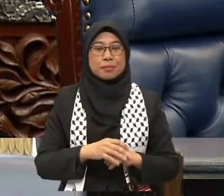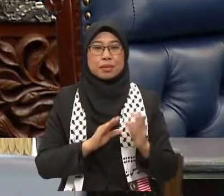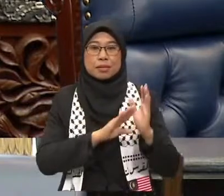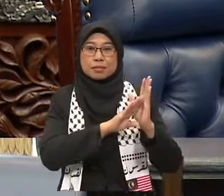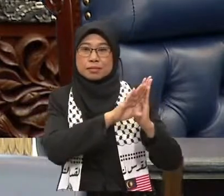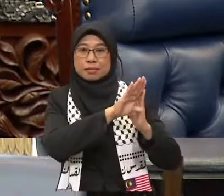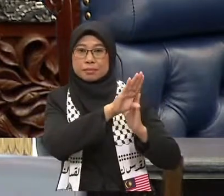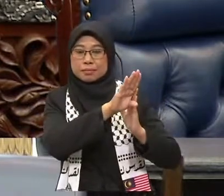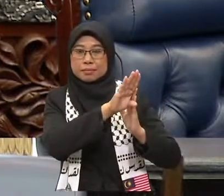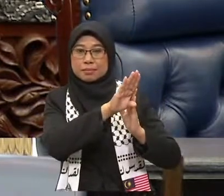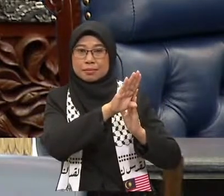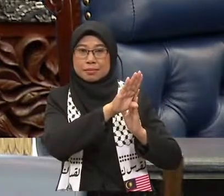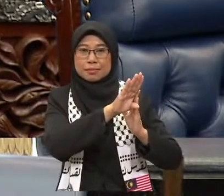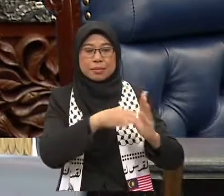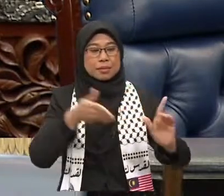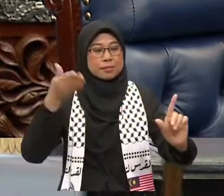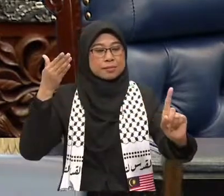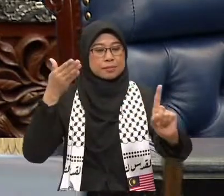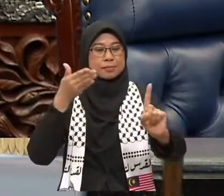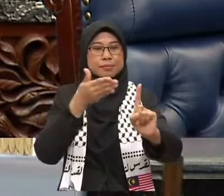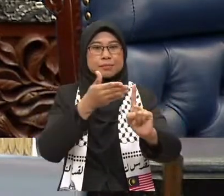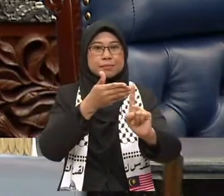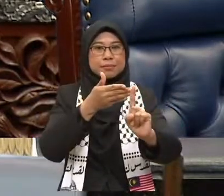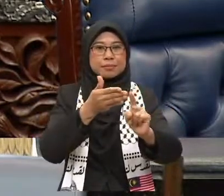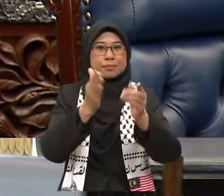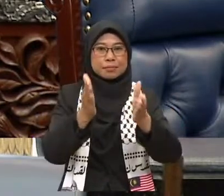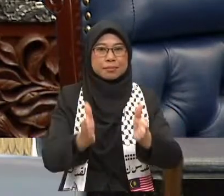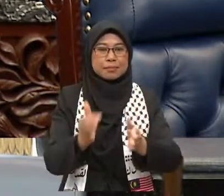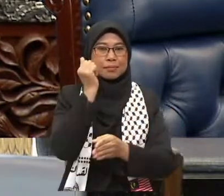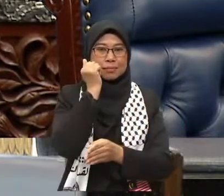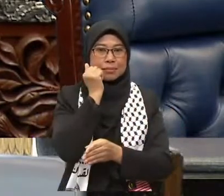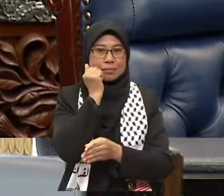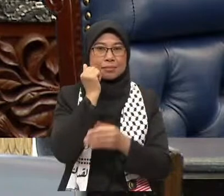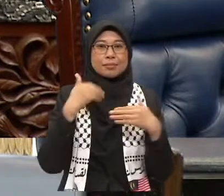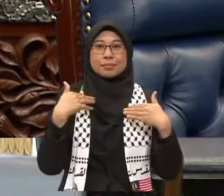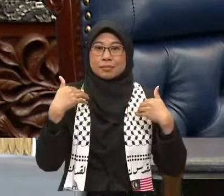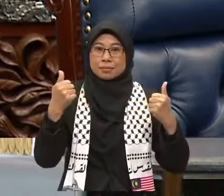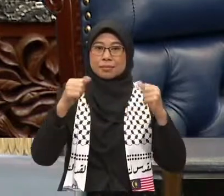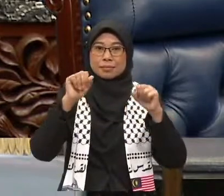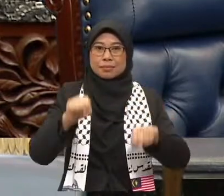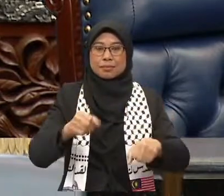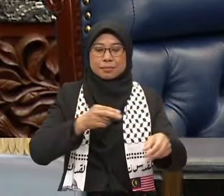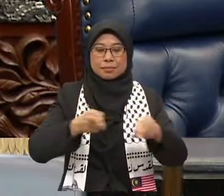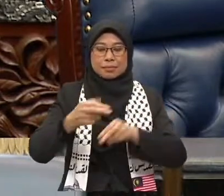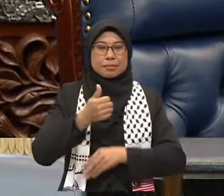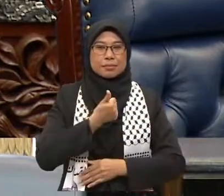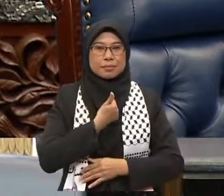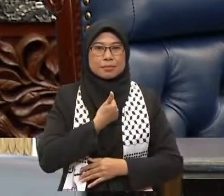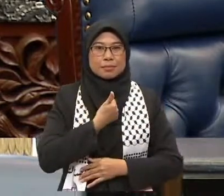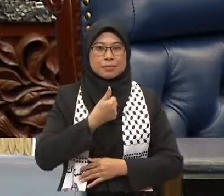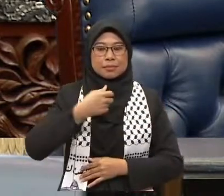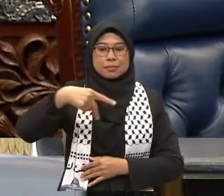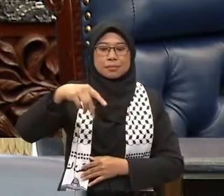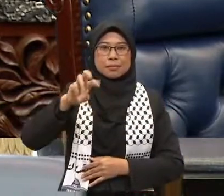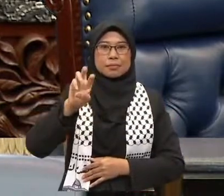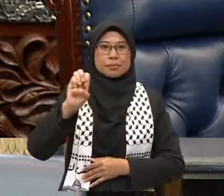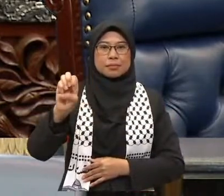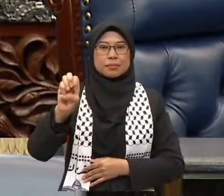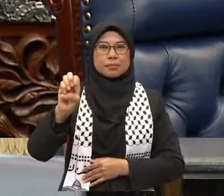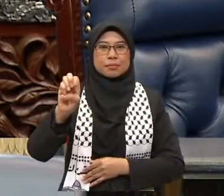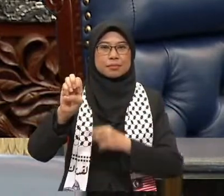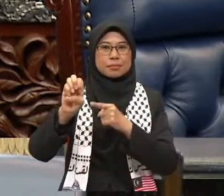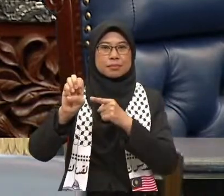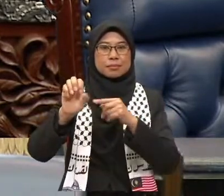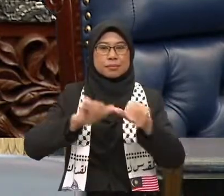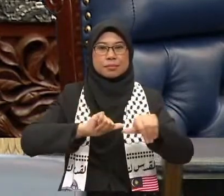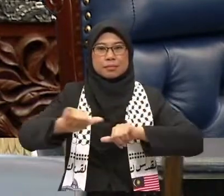pembangunan yang mensasarkan kepada warga emas yang sihat serta dapat menguruskan diri Paw ini merupakan sebuah